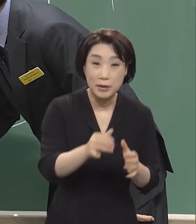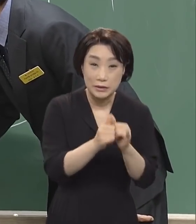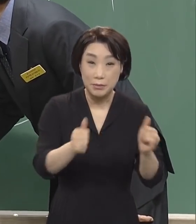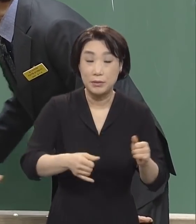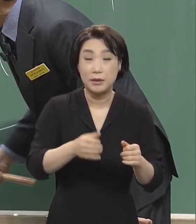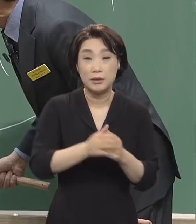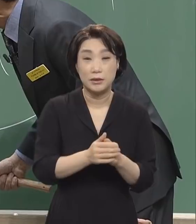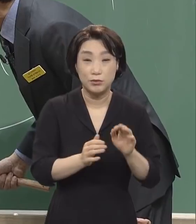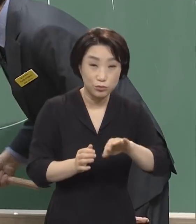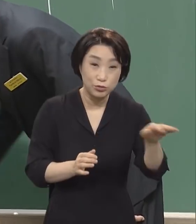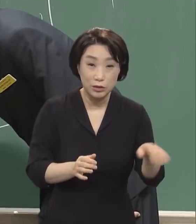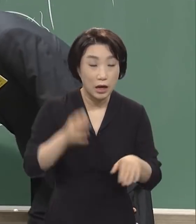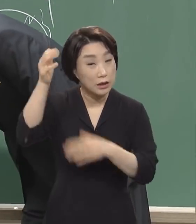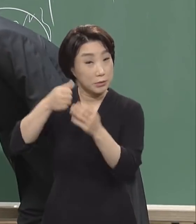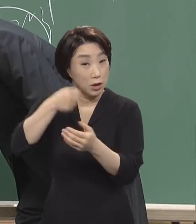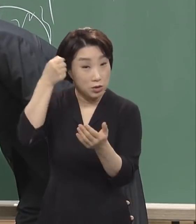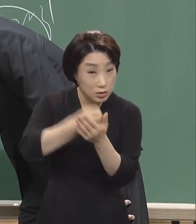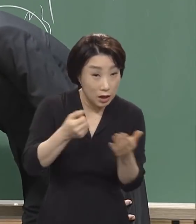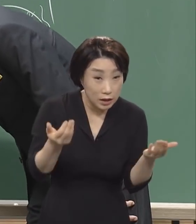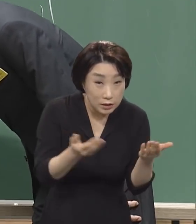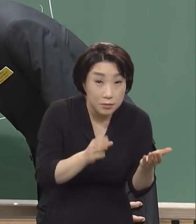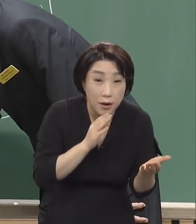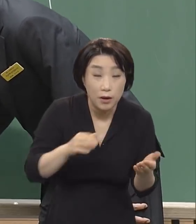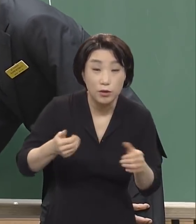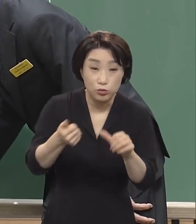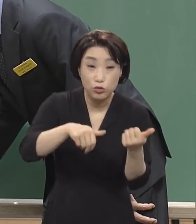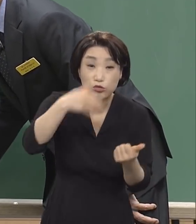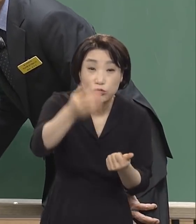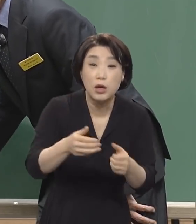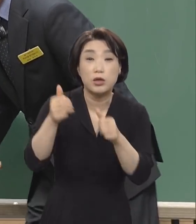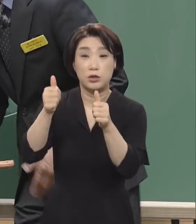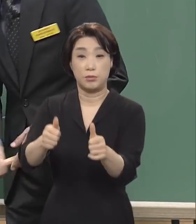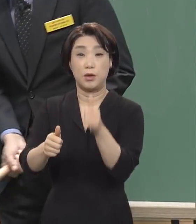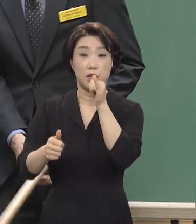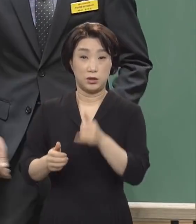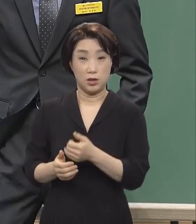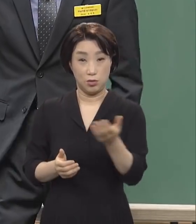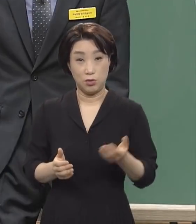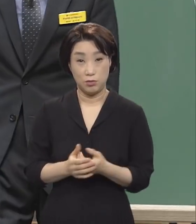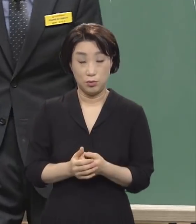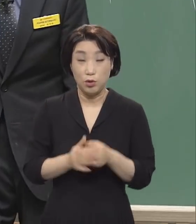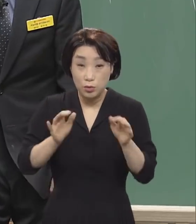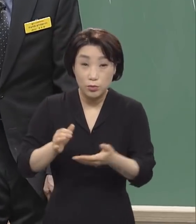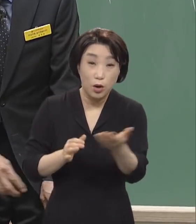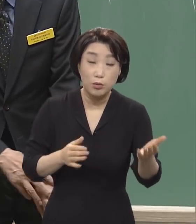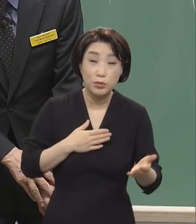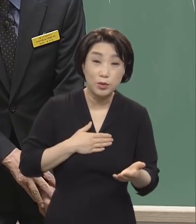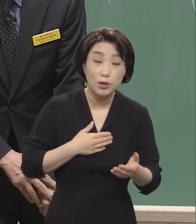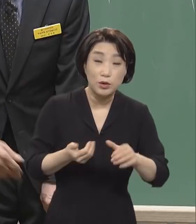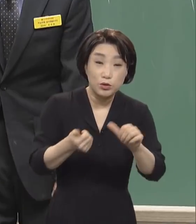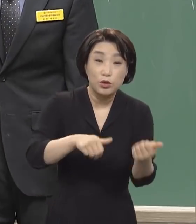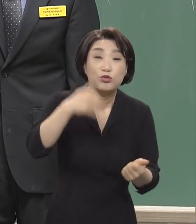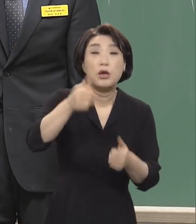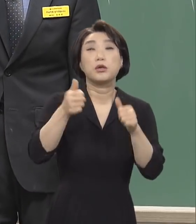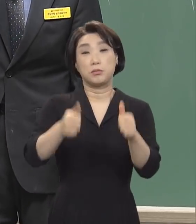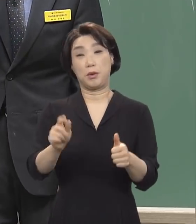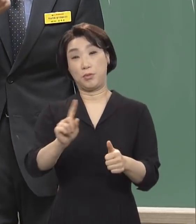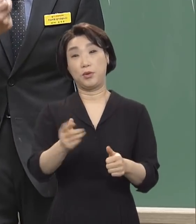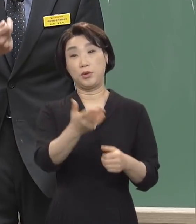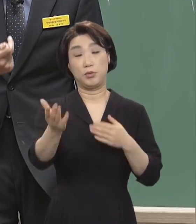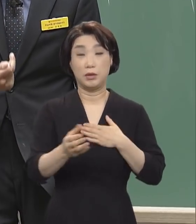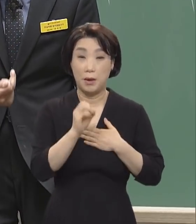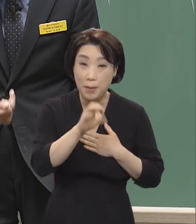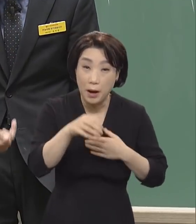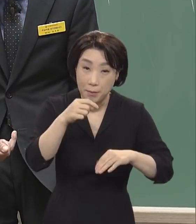하나님께서 청한 것이오. 죽은 후에는 심판이 있다고 그랬어. 그럼 죽은 후에 무슨 심판이 있나? 내